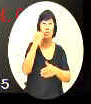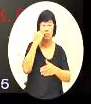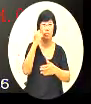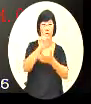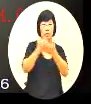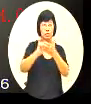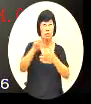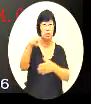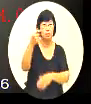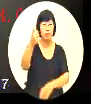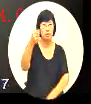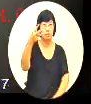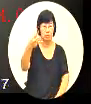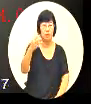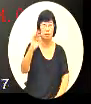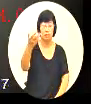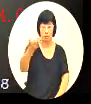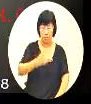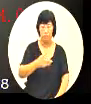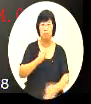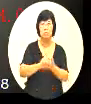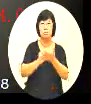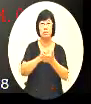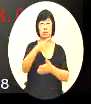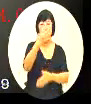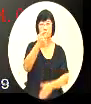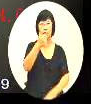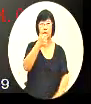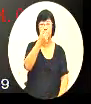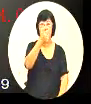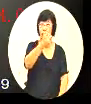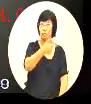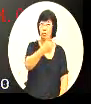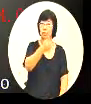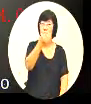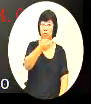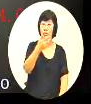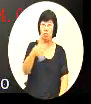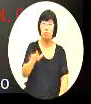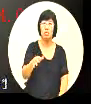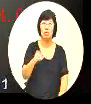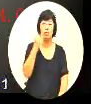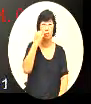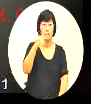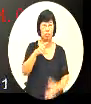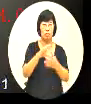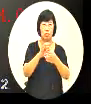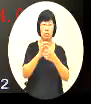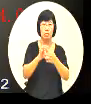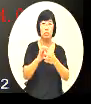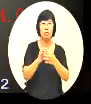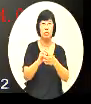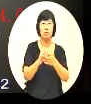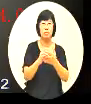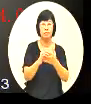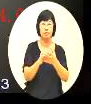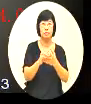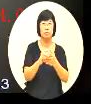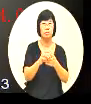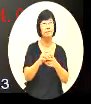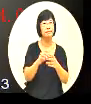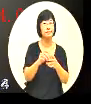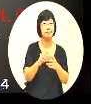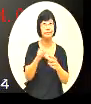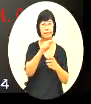253，可是你们来给我的是469啦，但是没有关系，就是在这边写是2890亿跟3000亿之间啦。